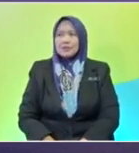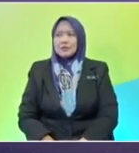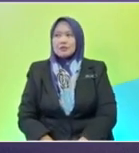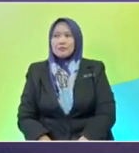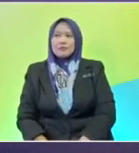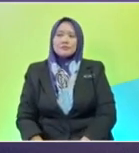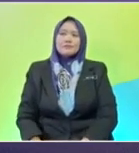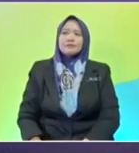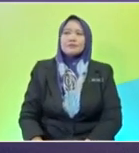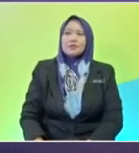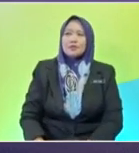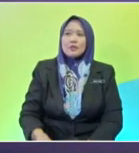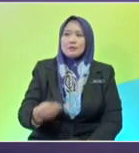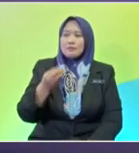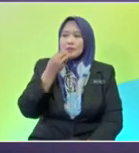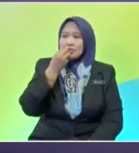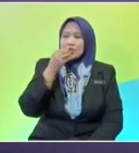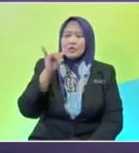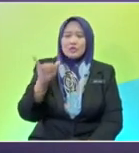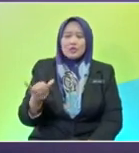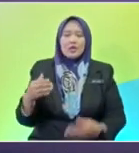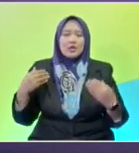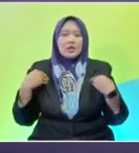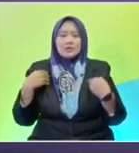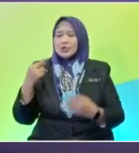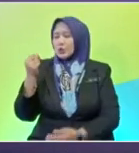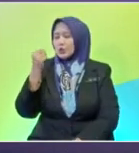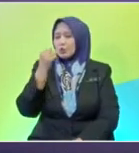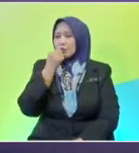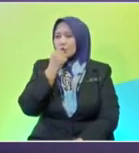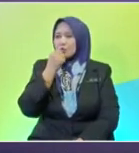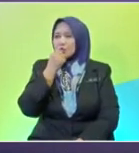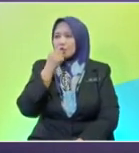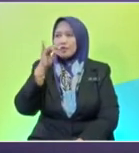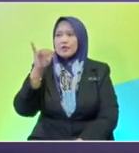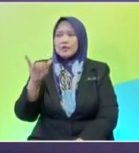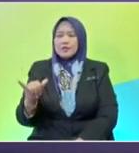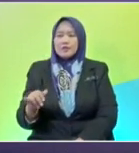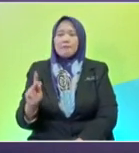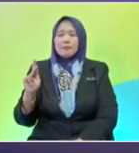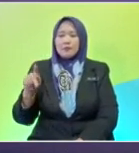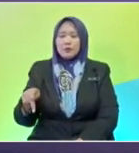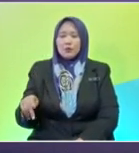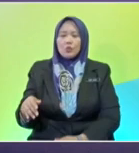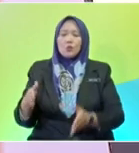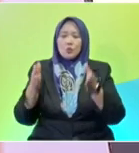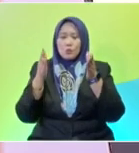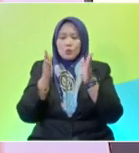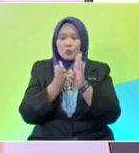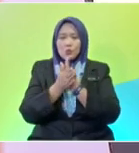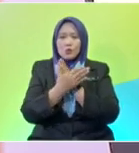makanan yang mengandung nutrien yang diperlukan oleh tubuh dengan kadar yang